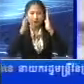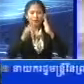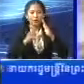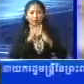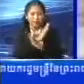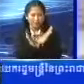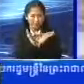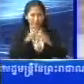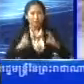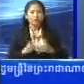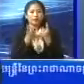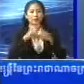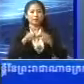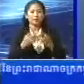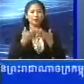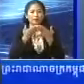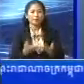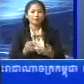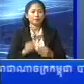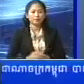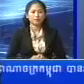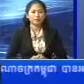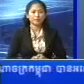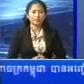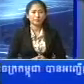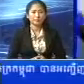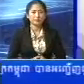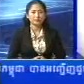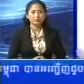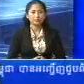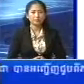បាត់ដោយគ្រោះថ្នាក់ផ្សេងៗដែលអាចកើតមានឡើងជាយថាហេតុ